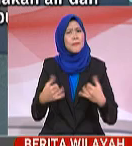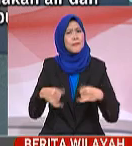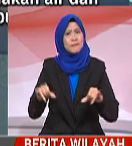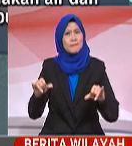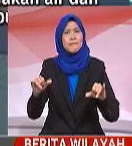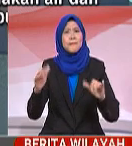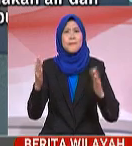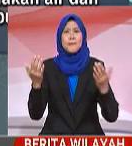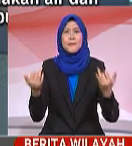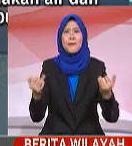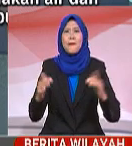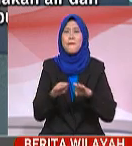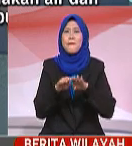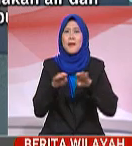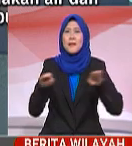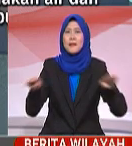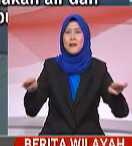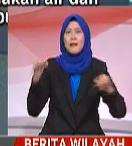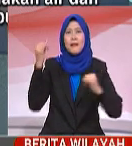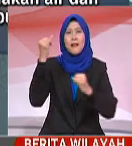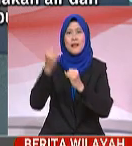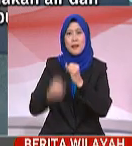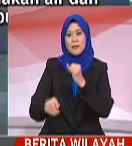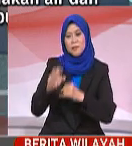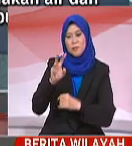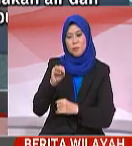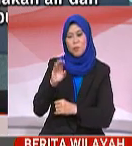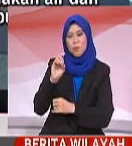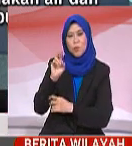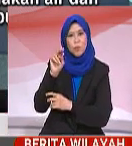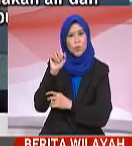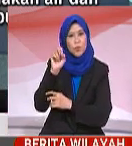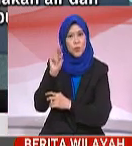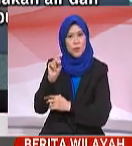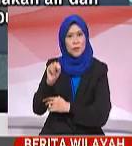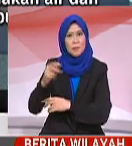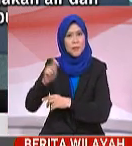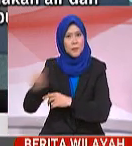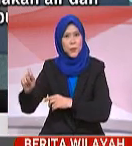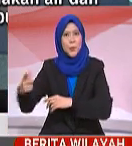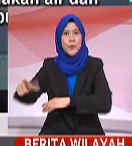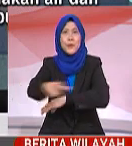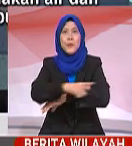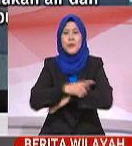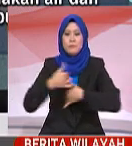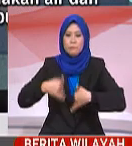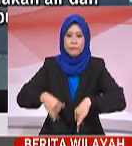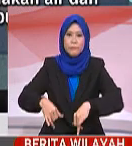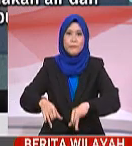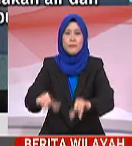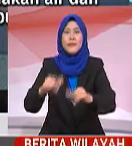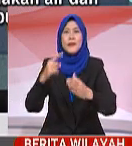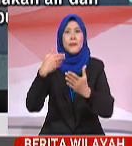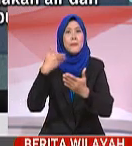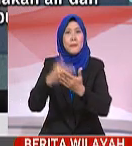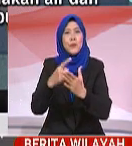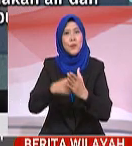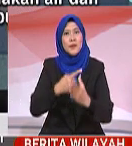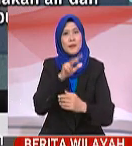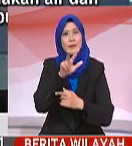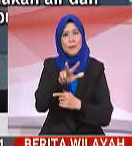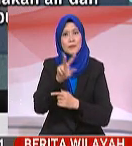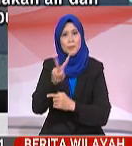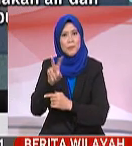masih lagi berada pada fasa akhir monsun timur laut dan kita jangkakan ini akan berterusan sehingga ke pertengahan Mac 2021.